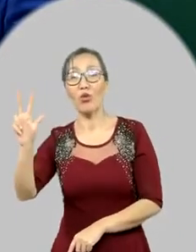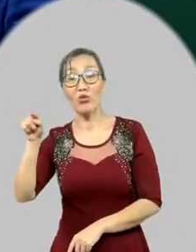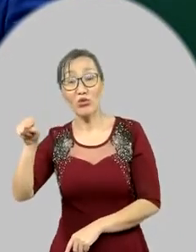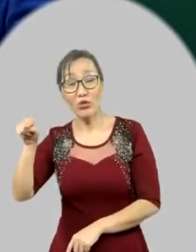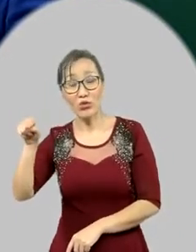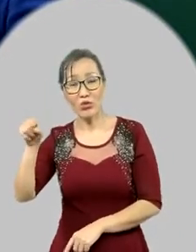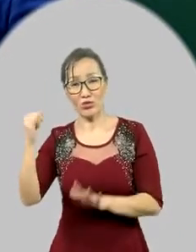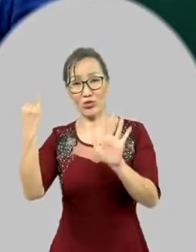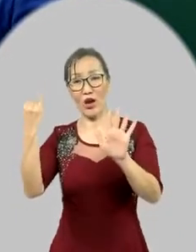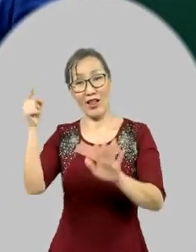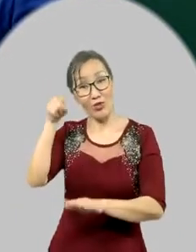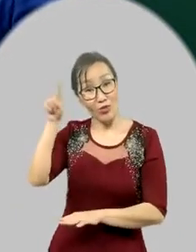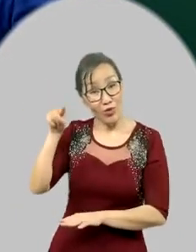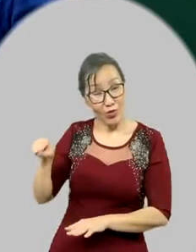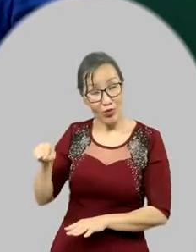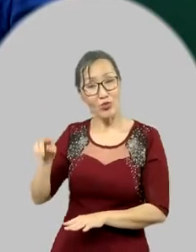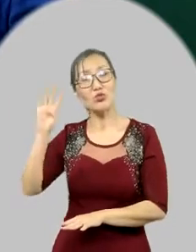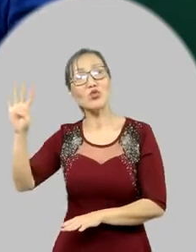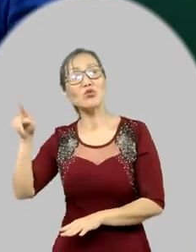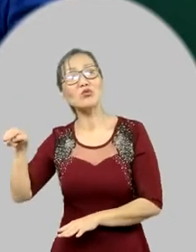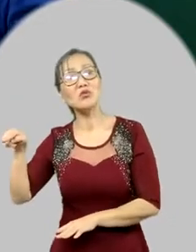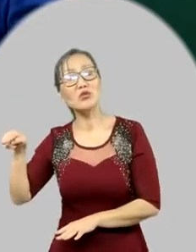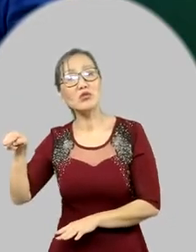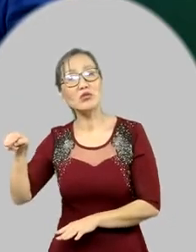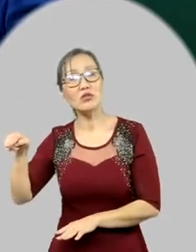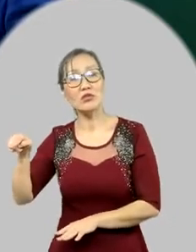хэсэгт 6 дугуй. Дөрөв дахь хэсэг